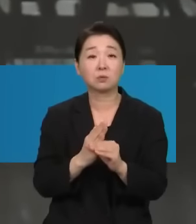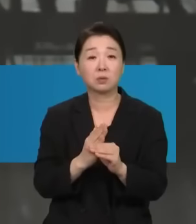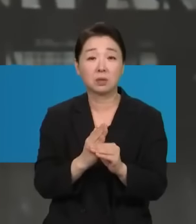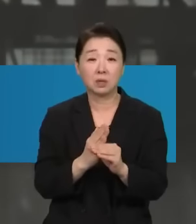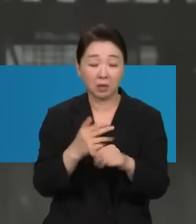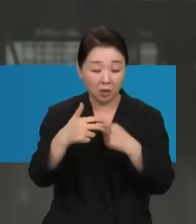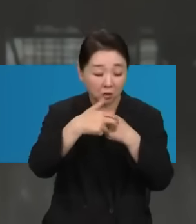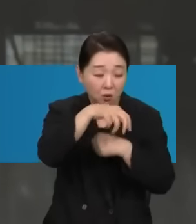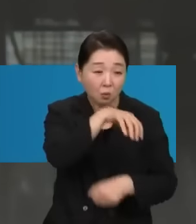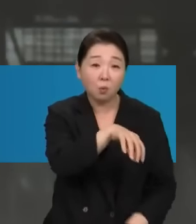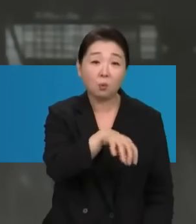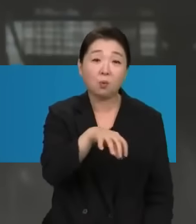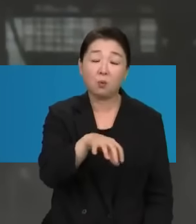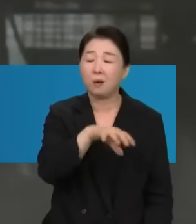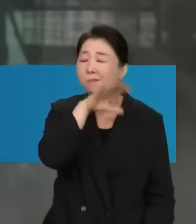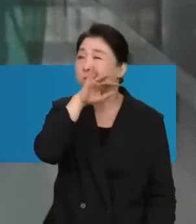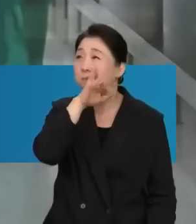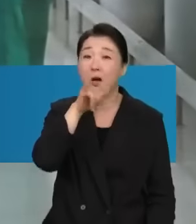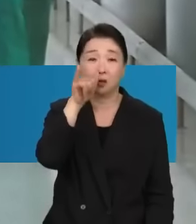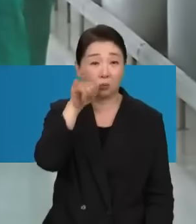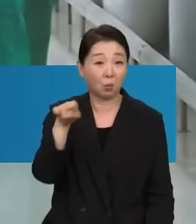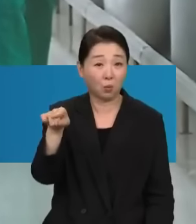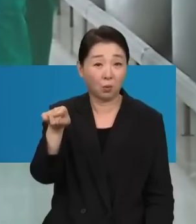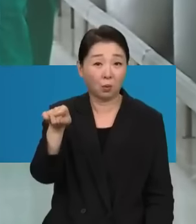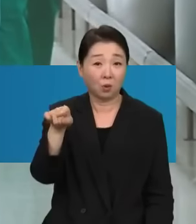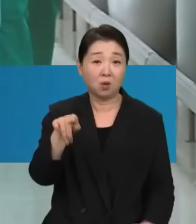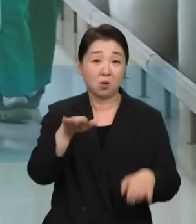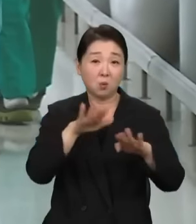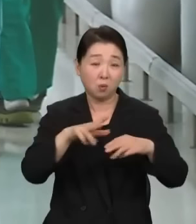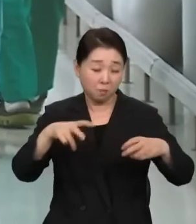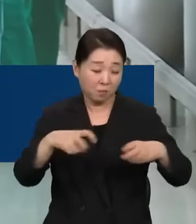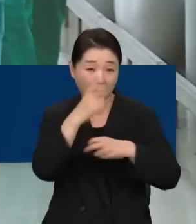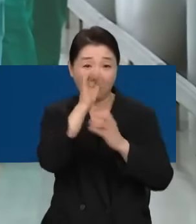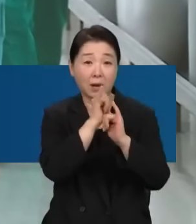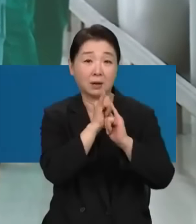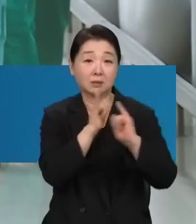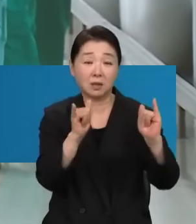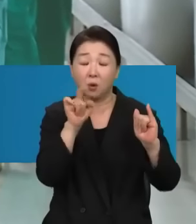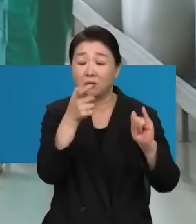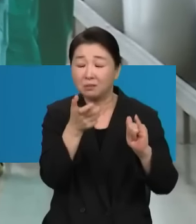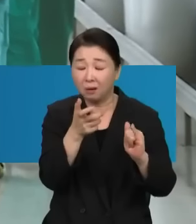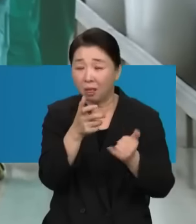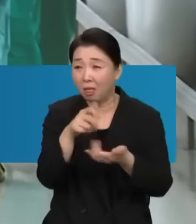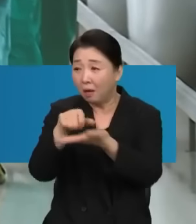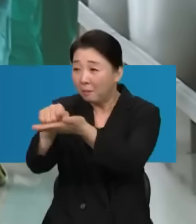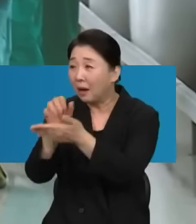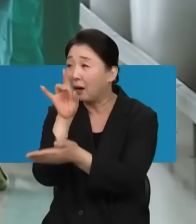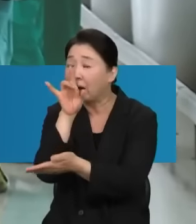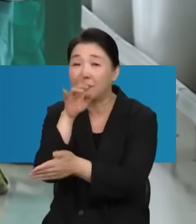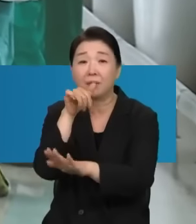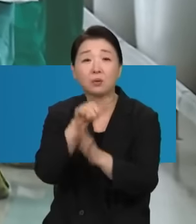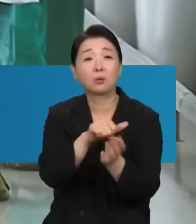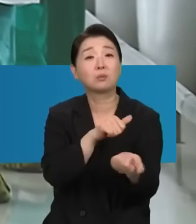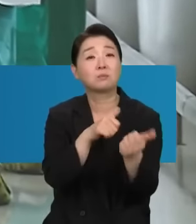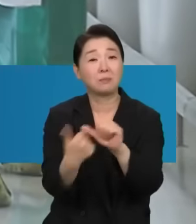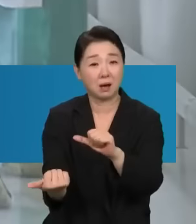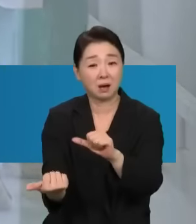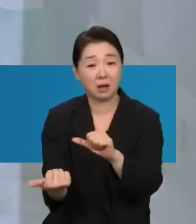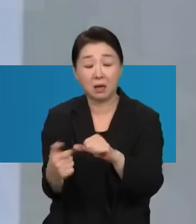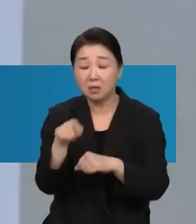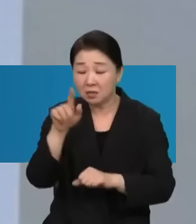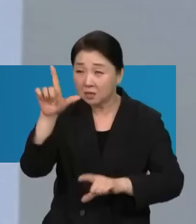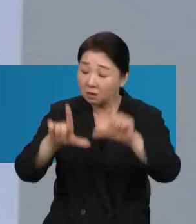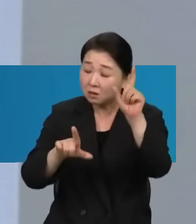의료 현장에서는 바로 반박이 나왔습니다 오늘도 교통사고 환자를 어디서도 받아주지 않아 결국 사망했다며